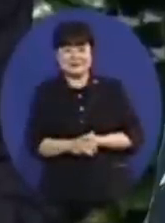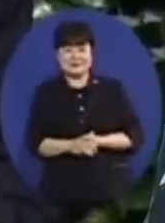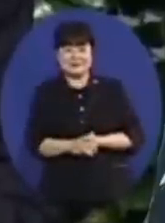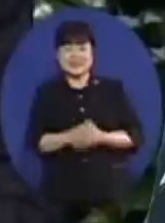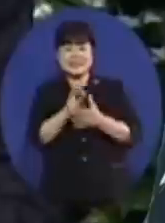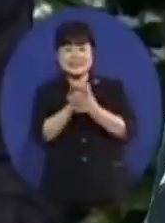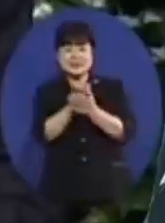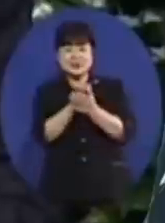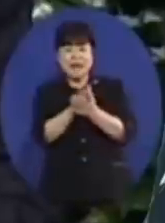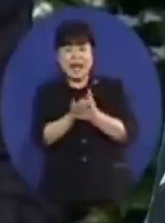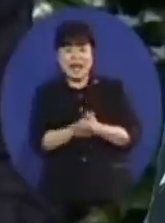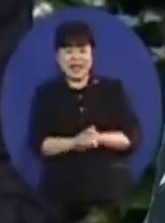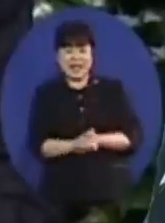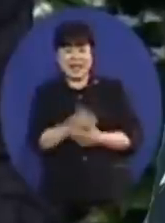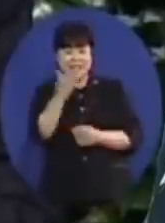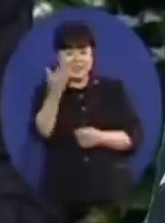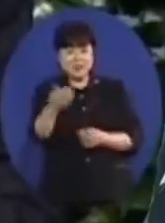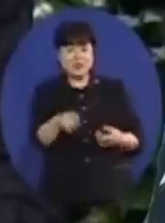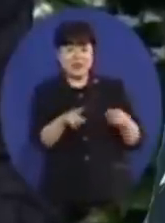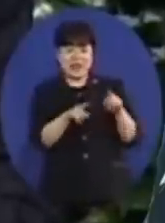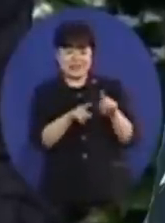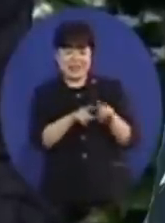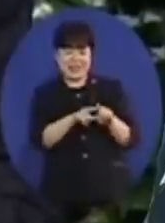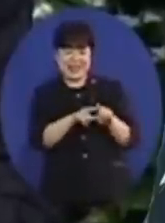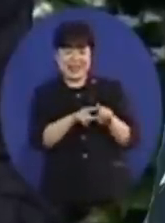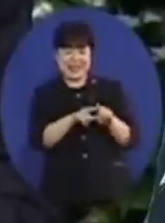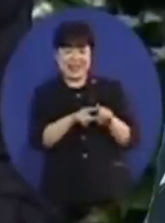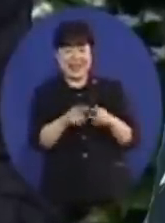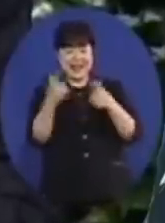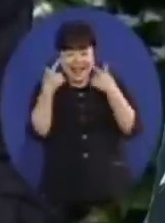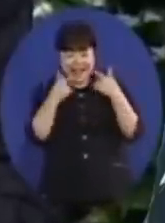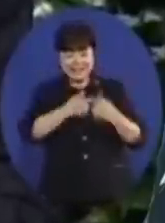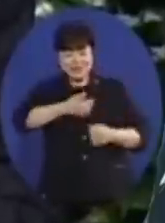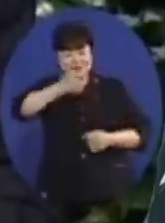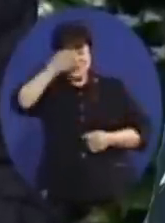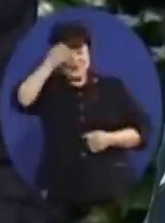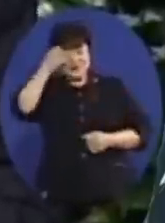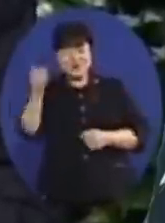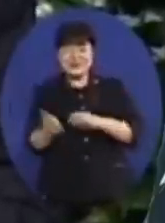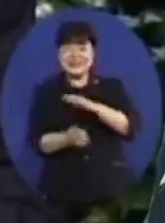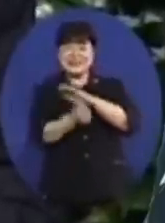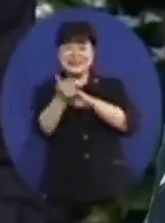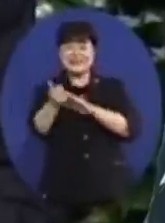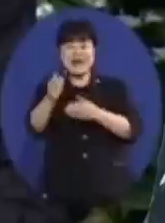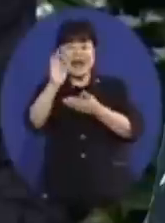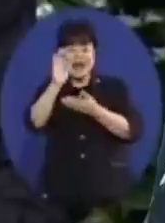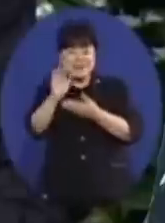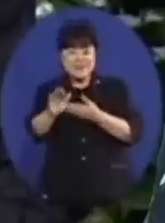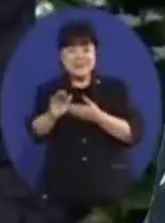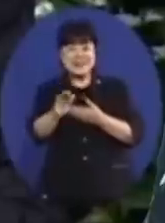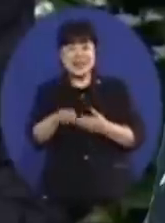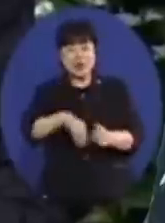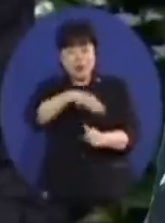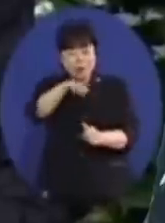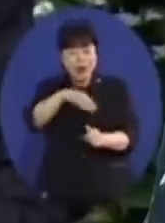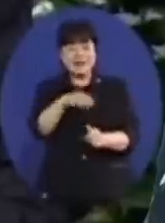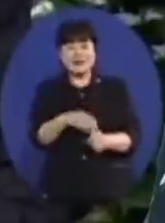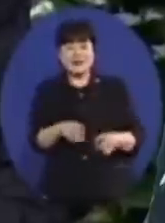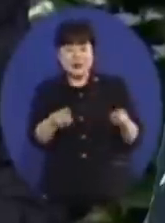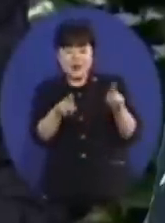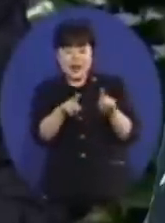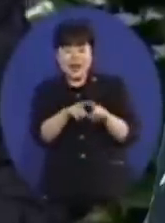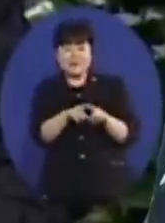이 친구들이 여러분과 함께 그 꿈과 희망과 미래의 환경으로 여러분